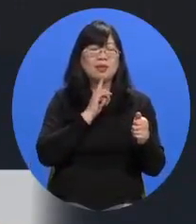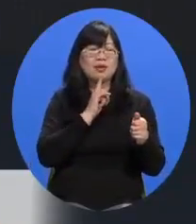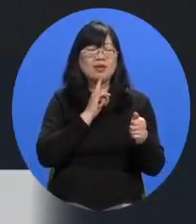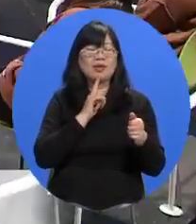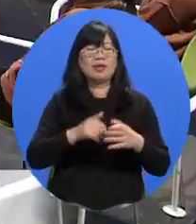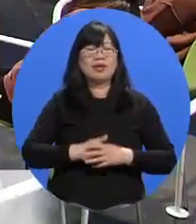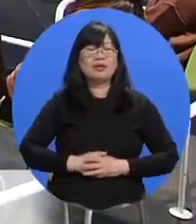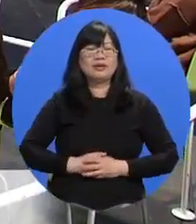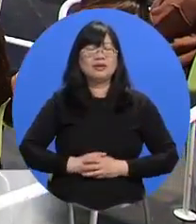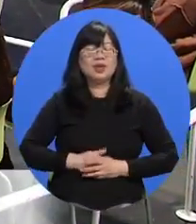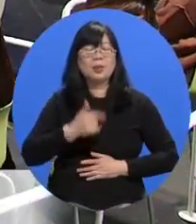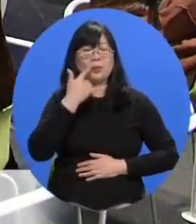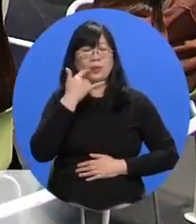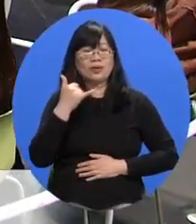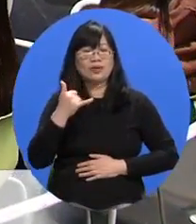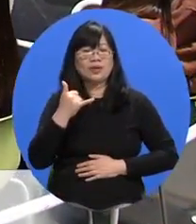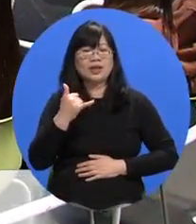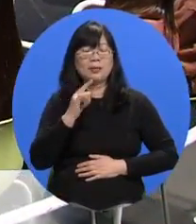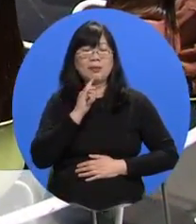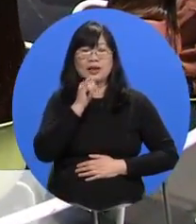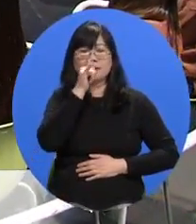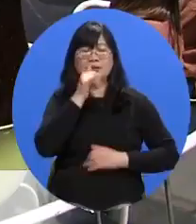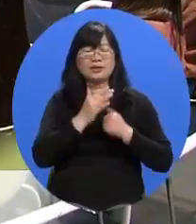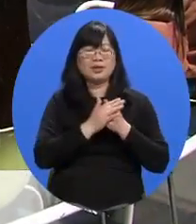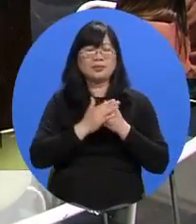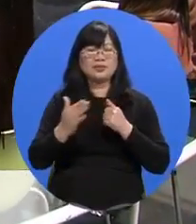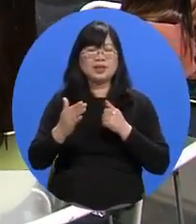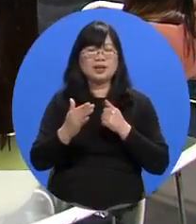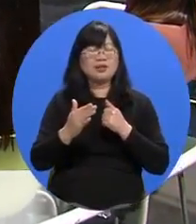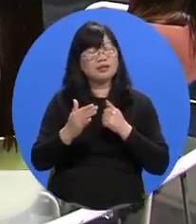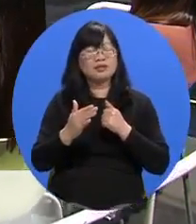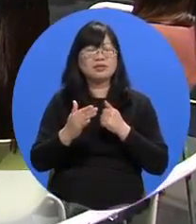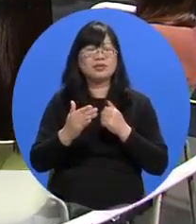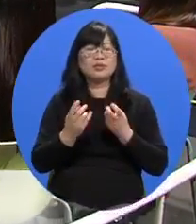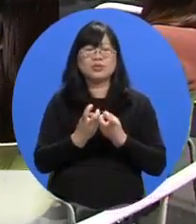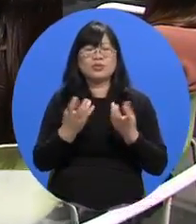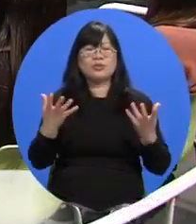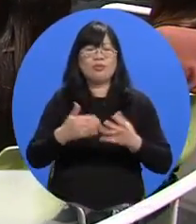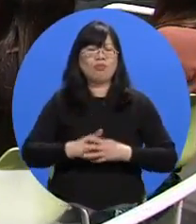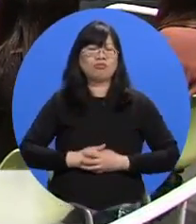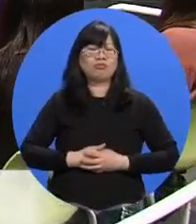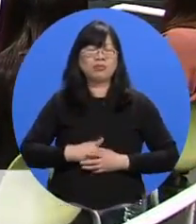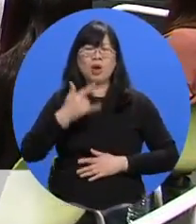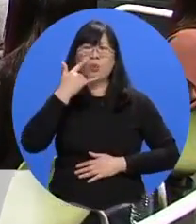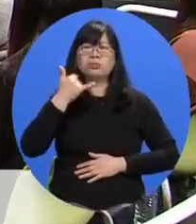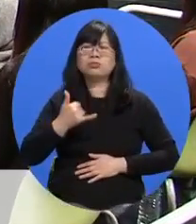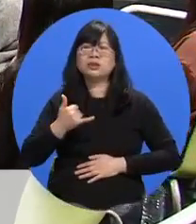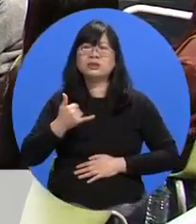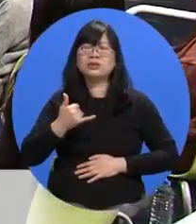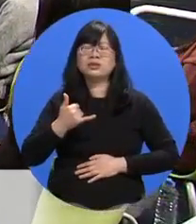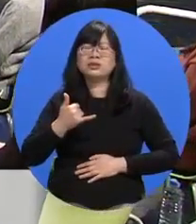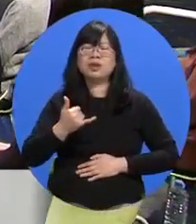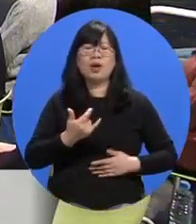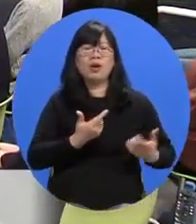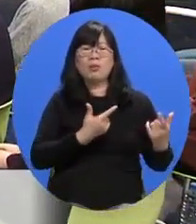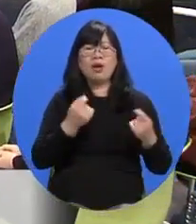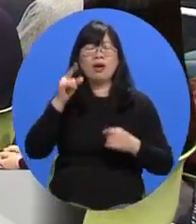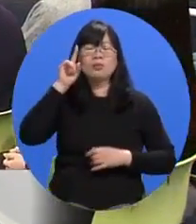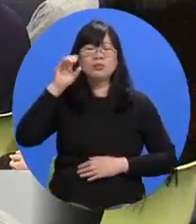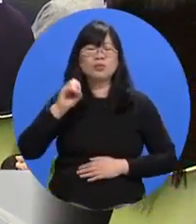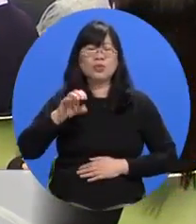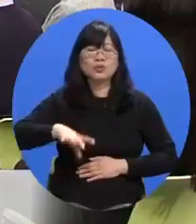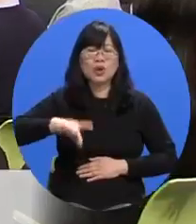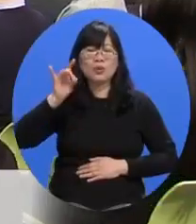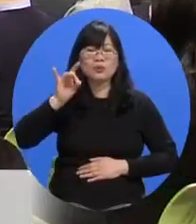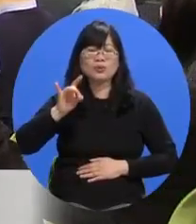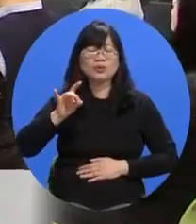선생님 네. 먼저 네. 학부모들 얘기를 하셔서 말씀을 안 드릴 수가 없어요. 아 네 학부모들도 전부 다 아이를 맨